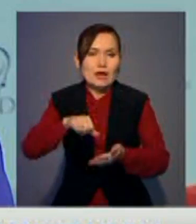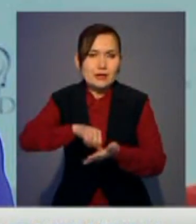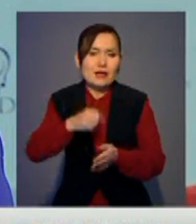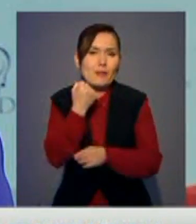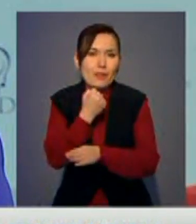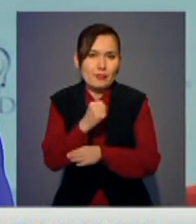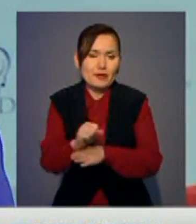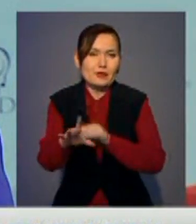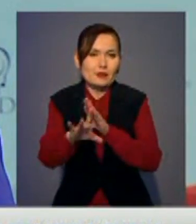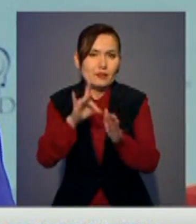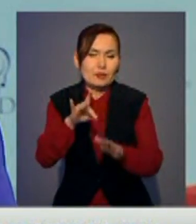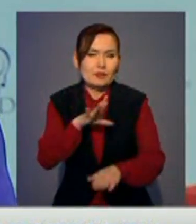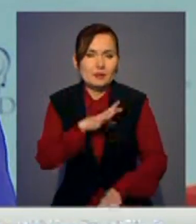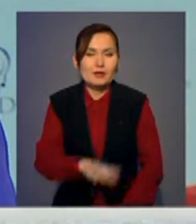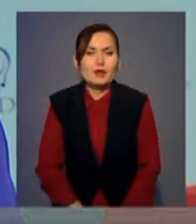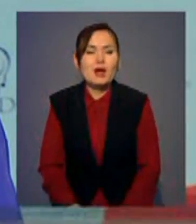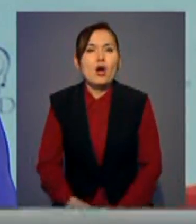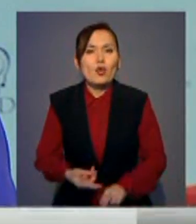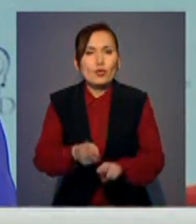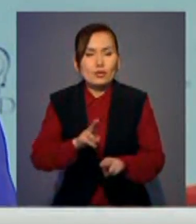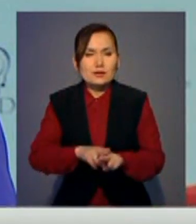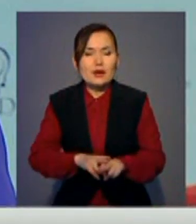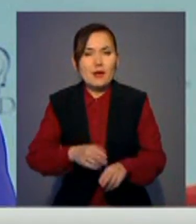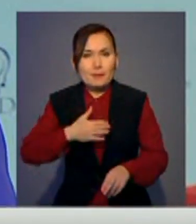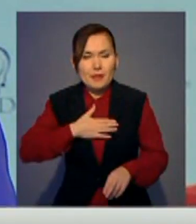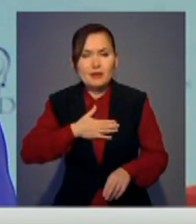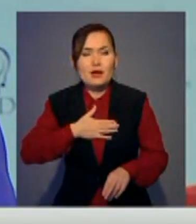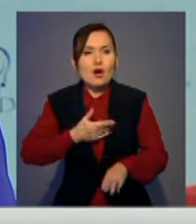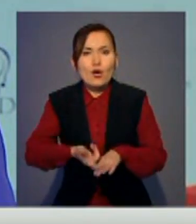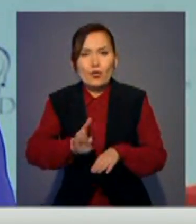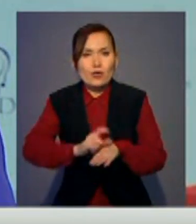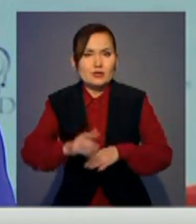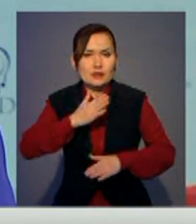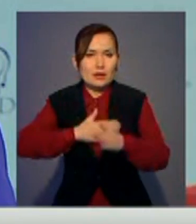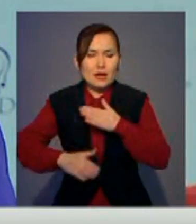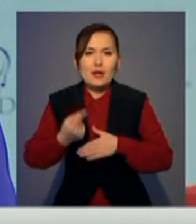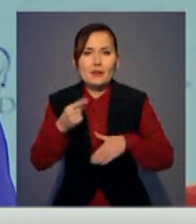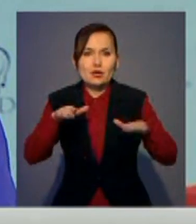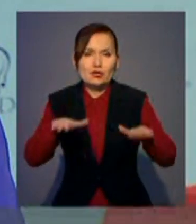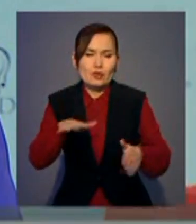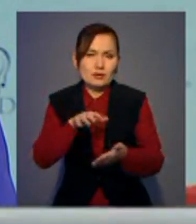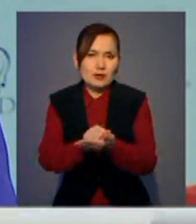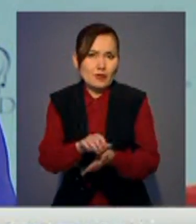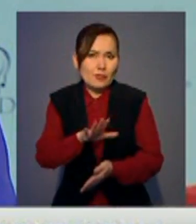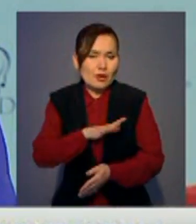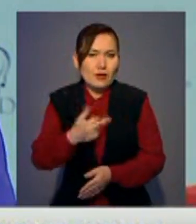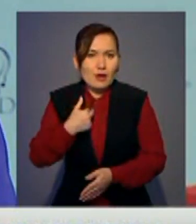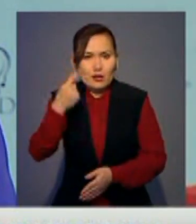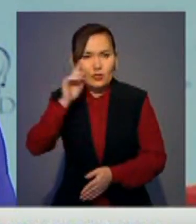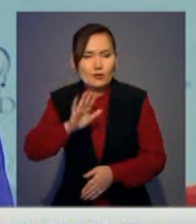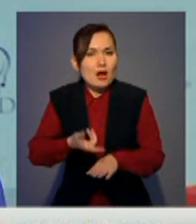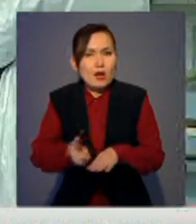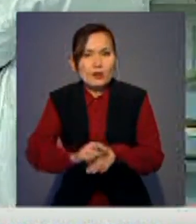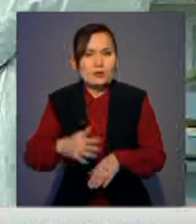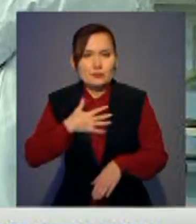Бірінші орын алғаннан кейін бір үлкен бір сенімділік пайда болады екен. Өзіме қатты қуаныштымын, мен ойлаған жоқпын негізі бірінші орын аламын деп. Қатты